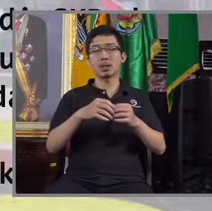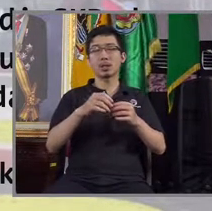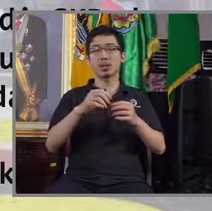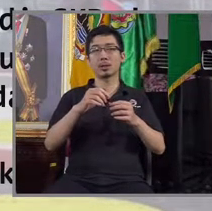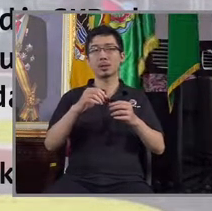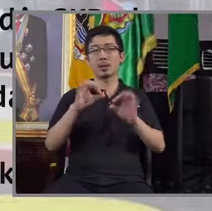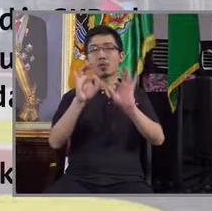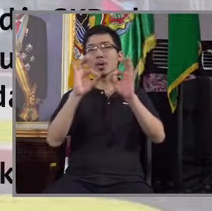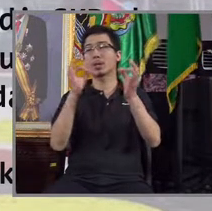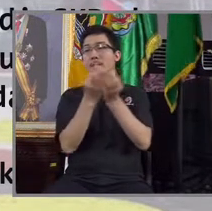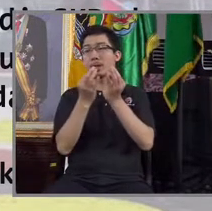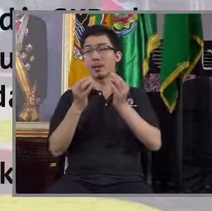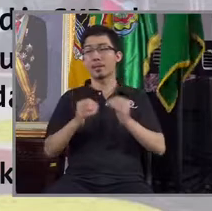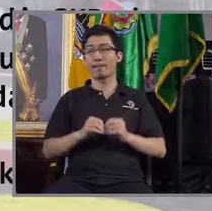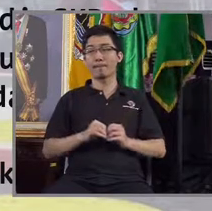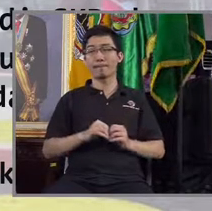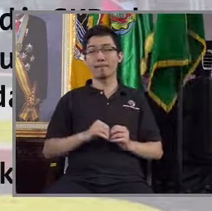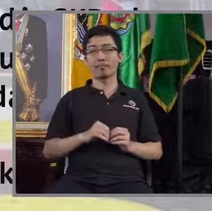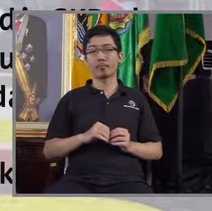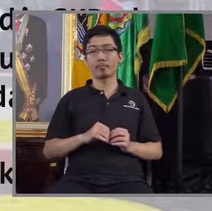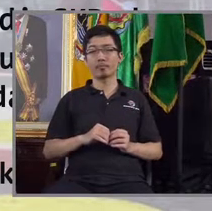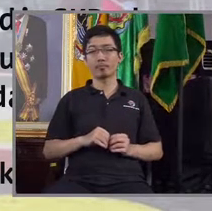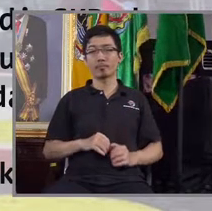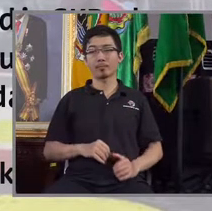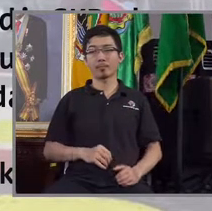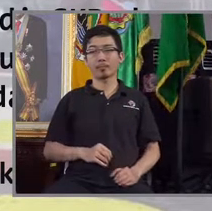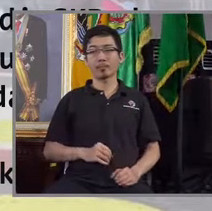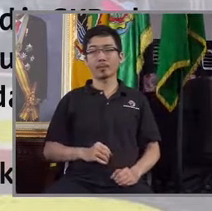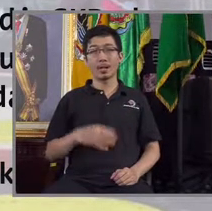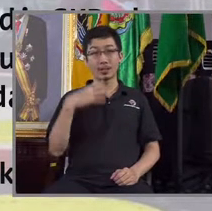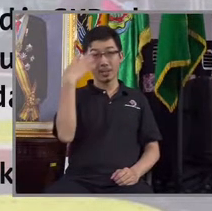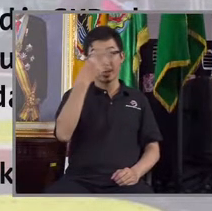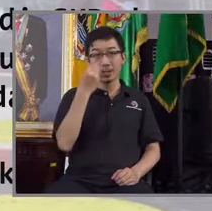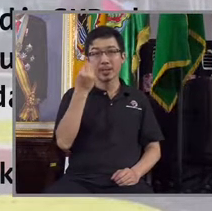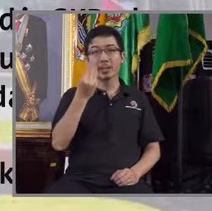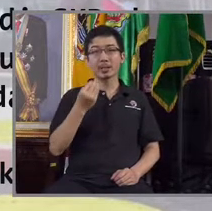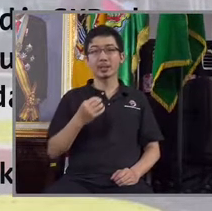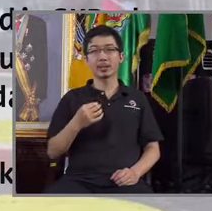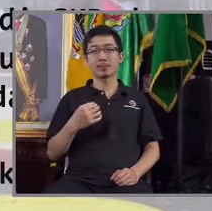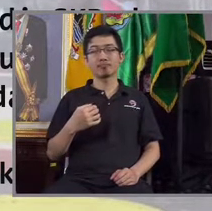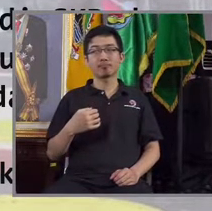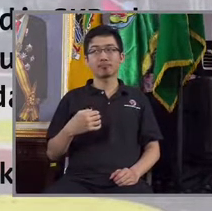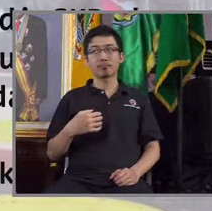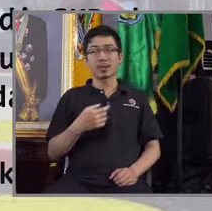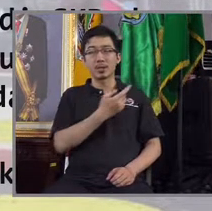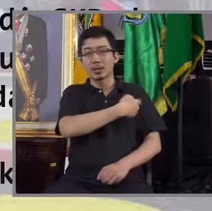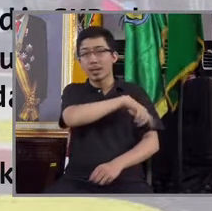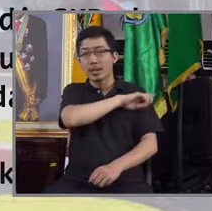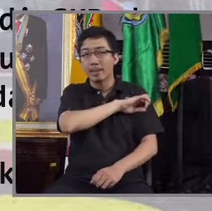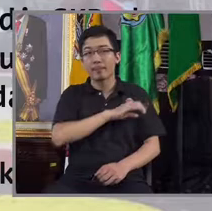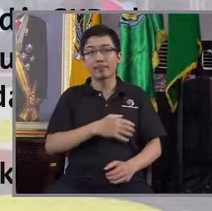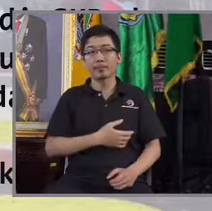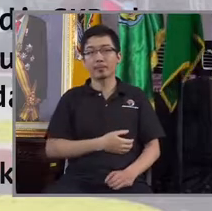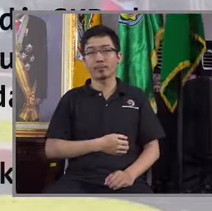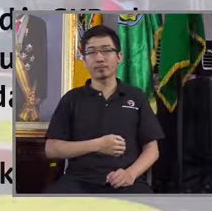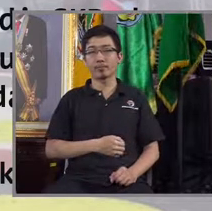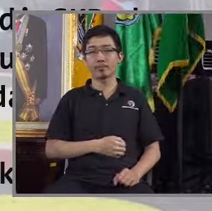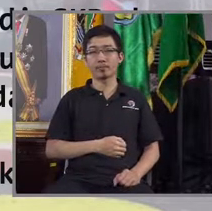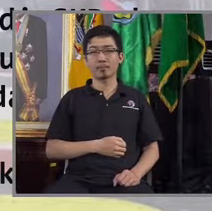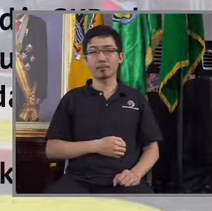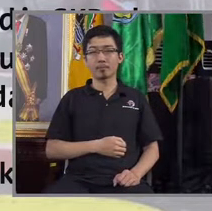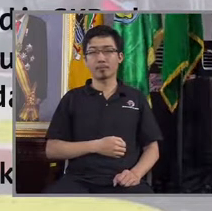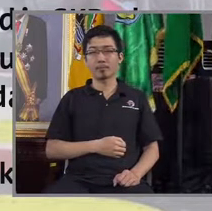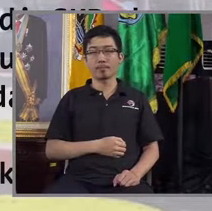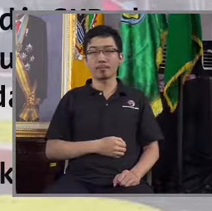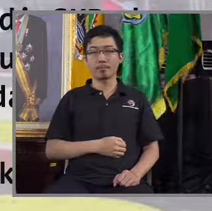Bunda cantik, cakap, dan terampil, ASI eksekutif, eksklusif,